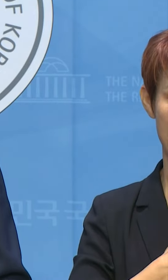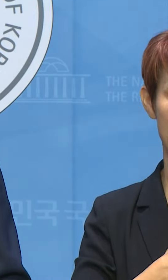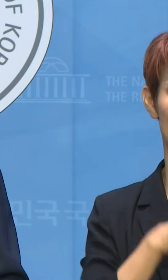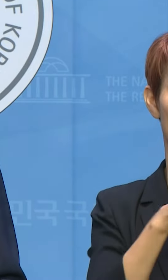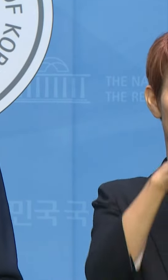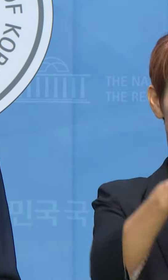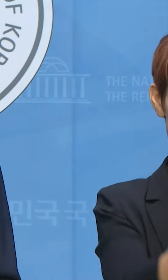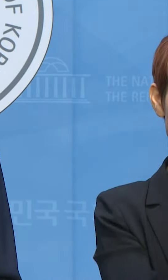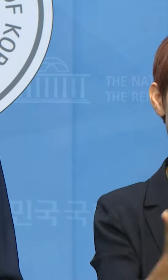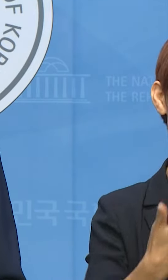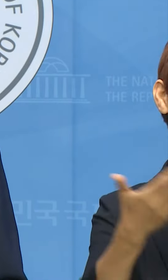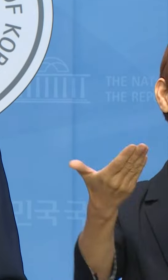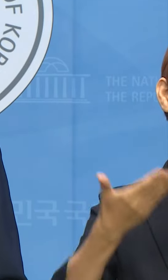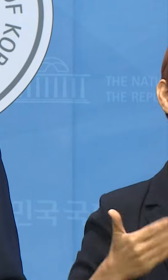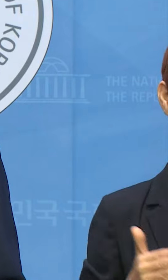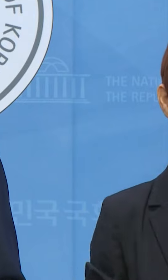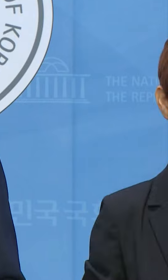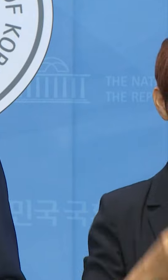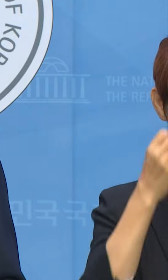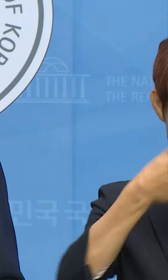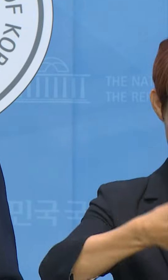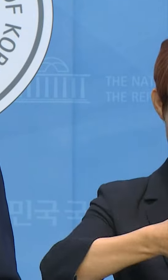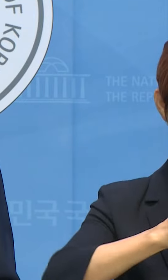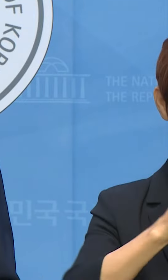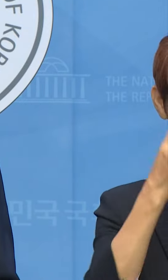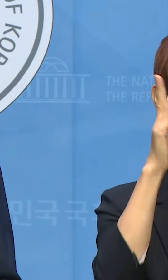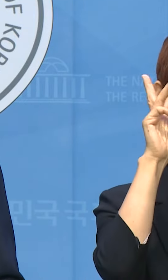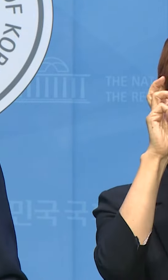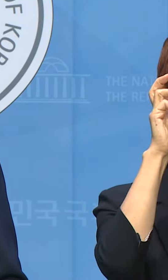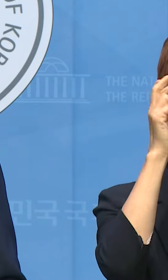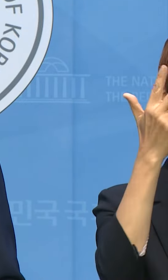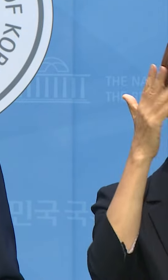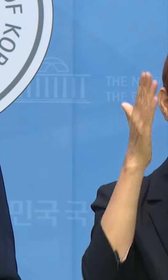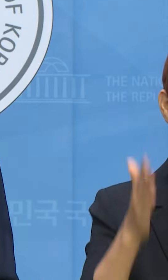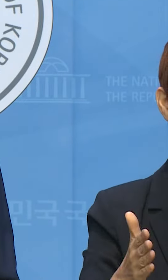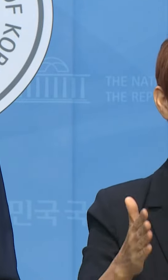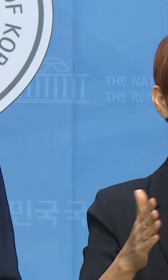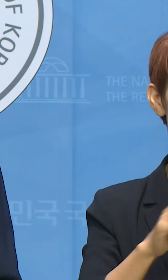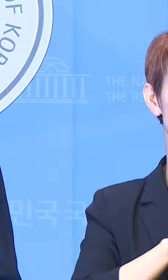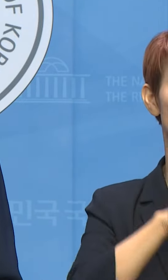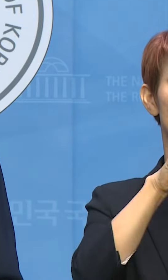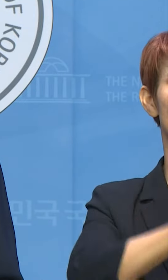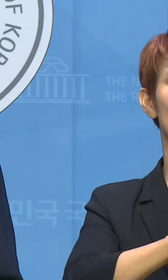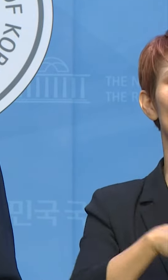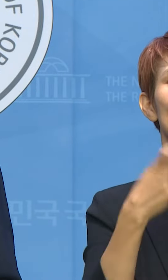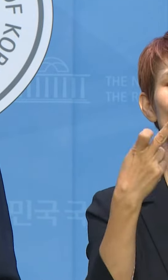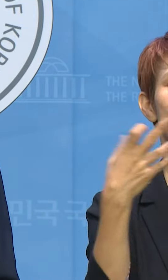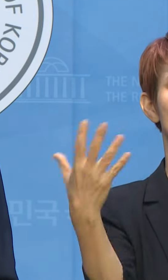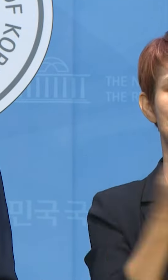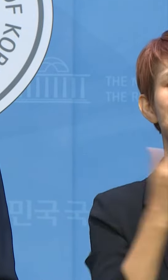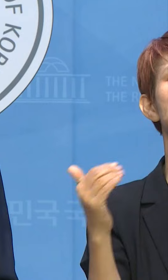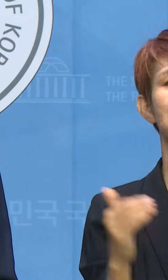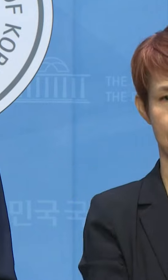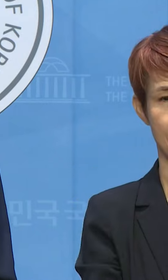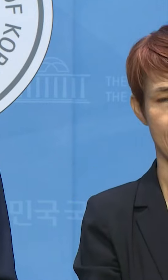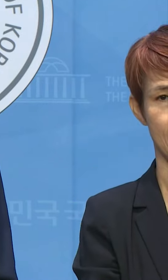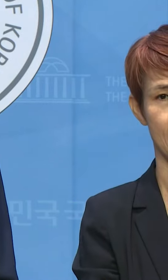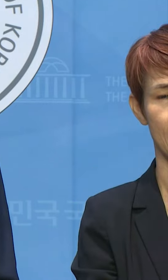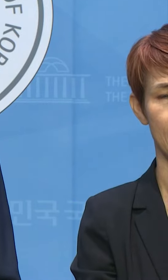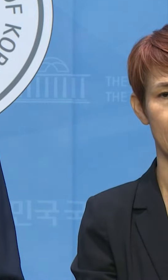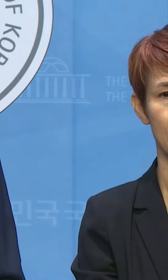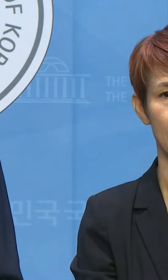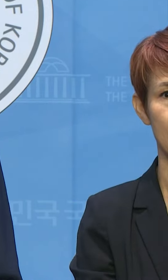지지해 주셨습니다 장당 37일만에 석의 의석을 가진 당당한 원내 정당이